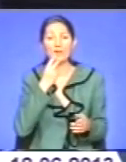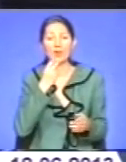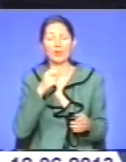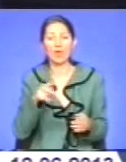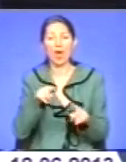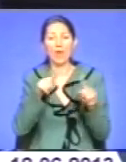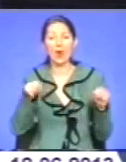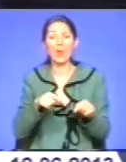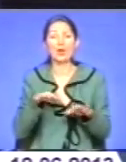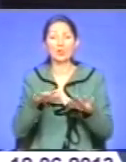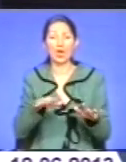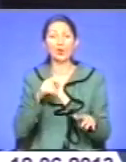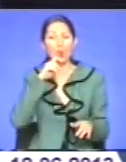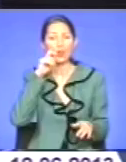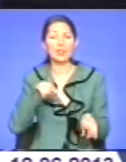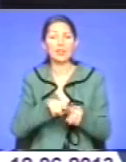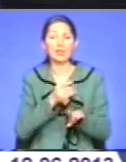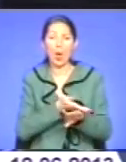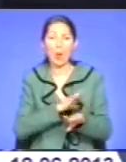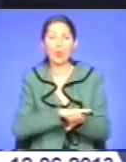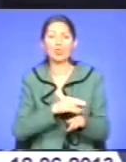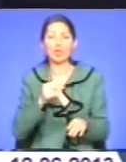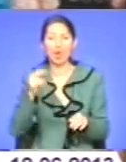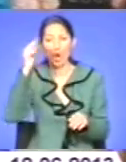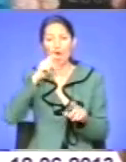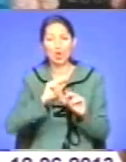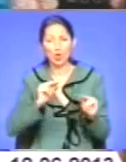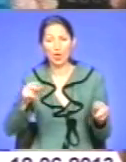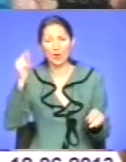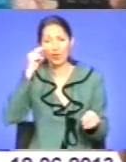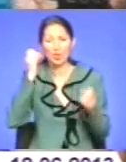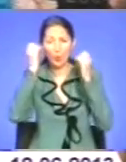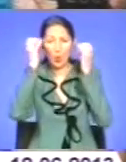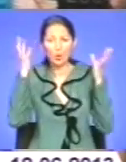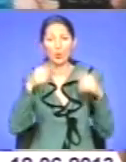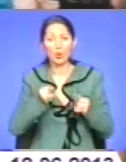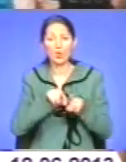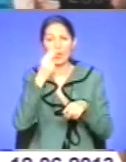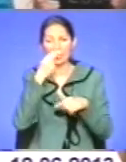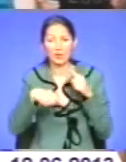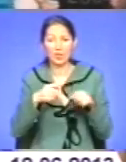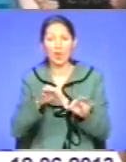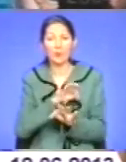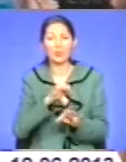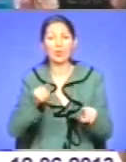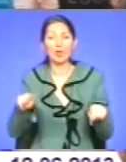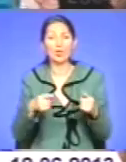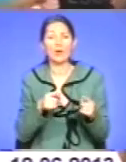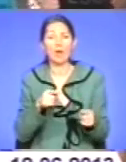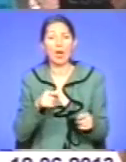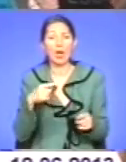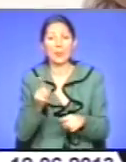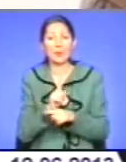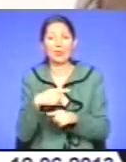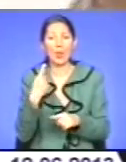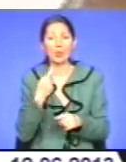вивчатимуть українську культуру і звичаї. Детальніше у сюжеті. Проект організовує Тернопільський обласний молодіжний центр праці спільно